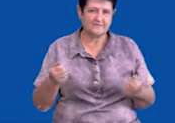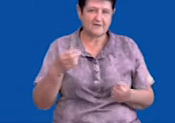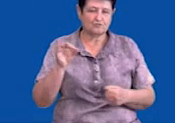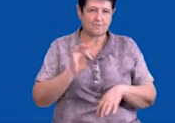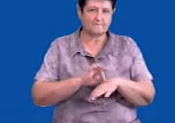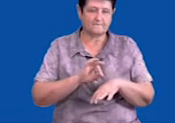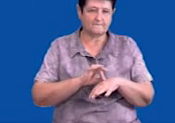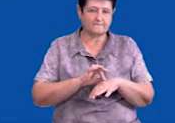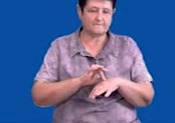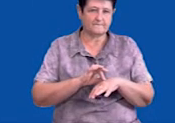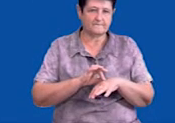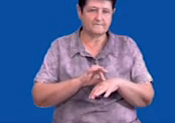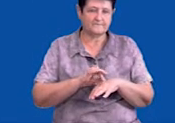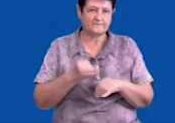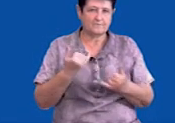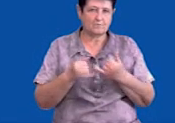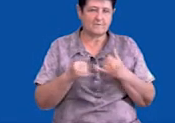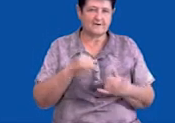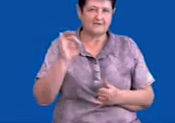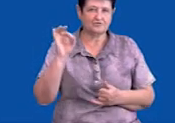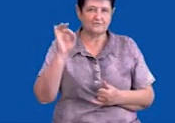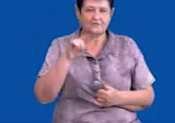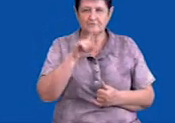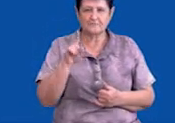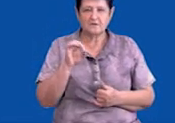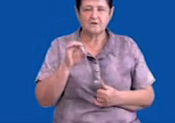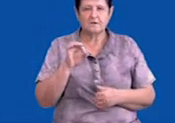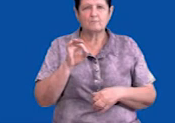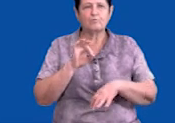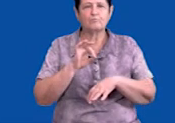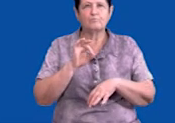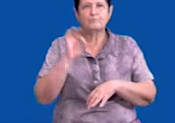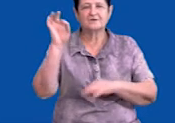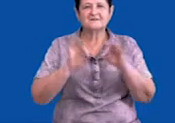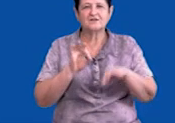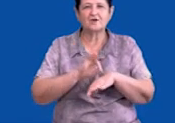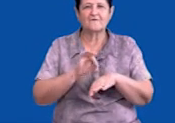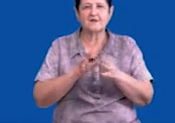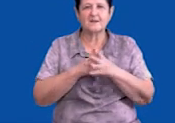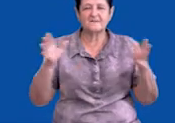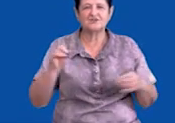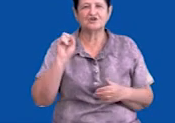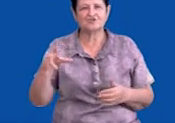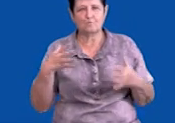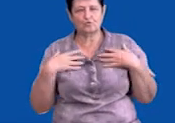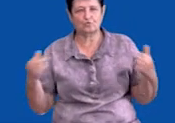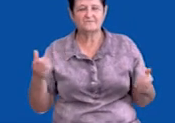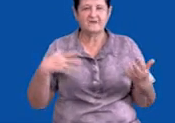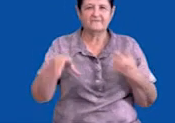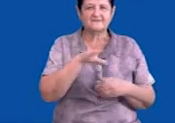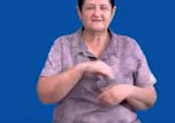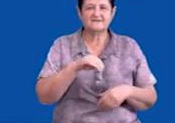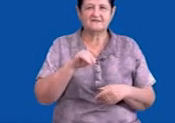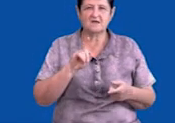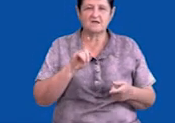ми в помаранчевій зоні, що процент хворих більший, ніж процент одужавших. Всі хворі і контактні